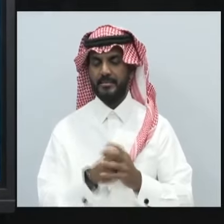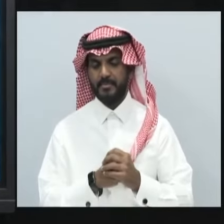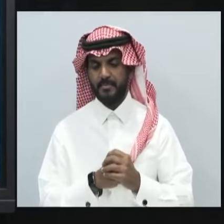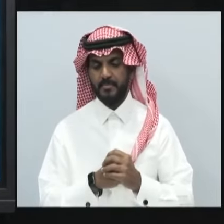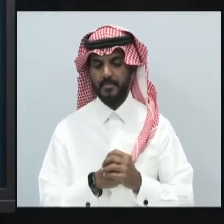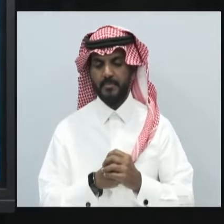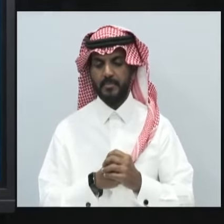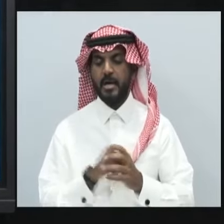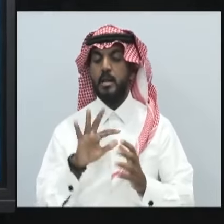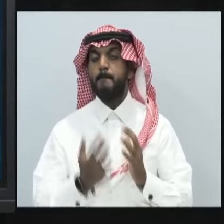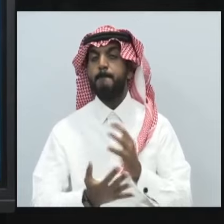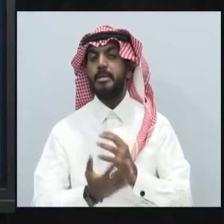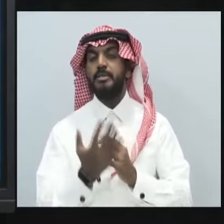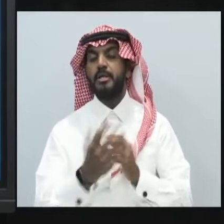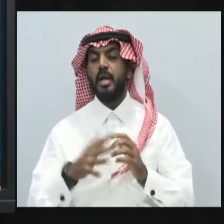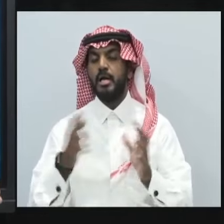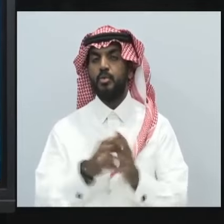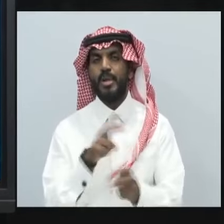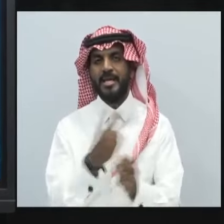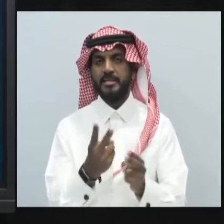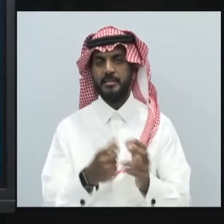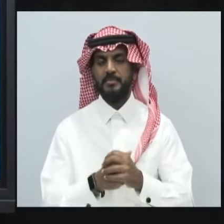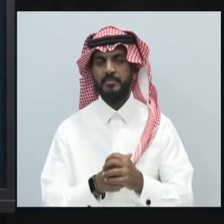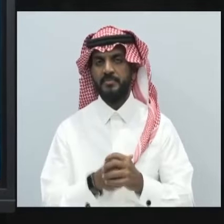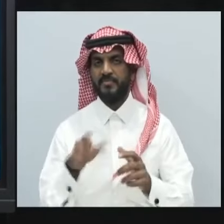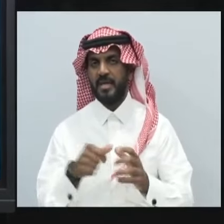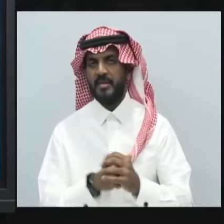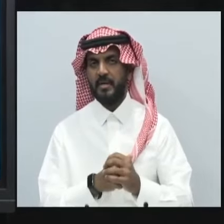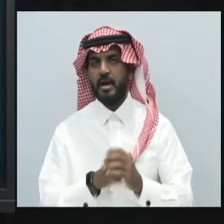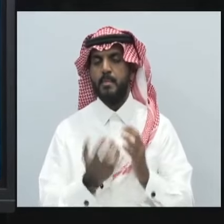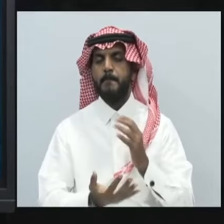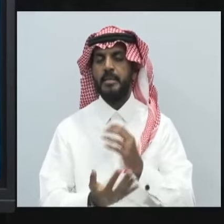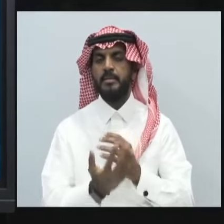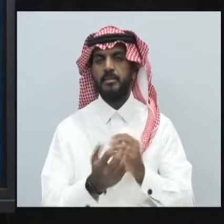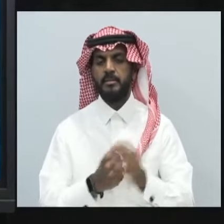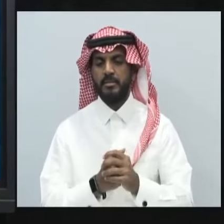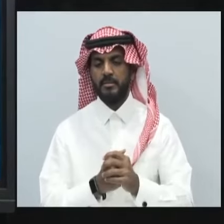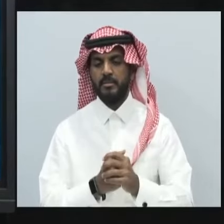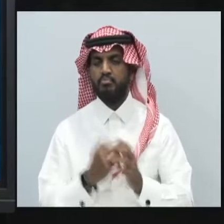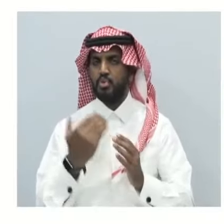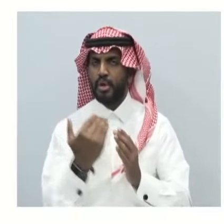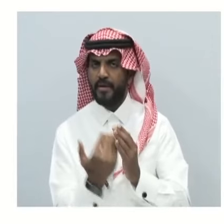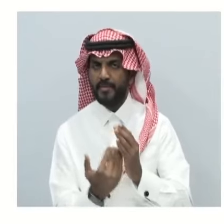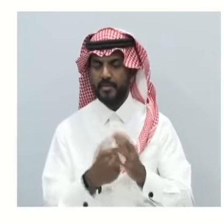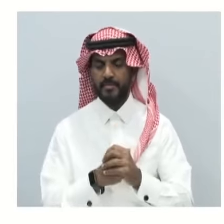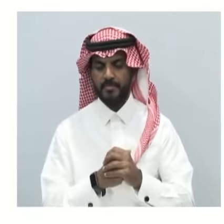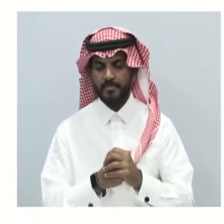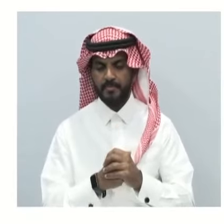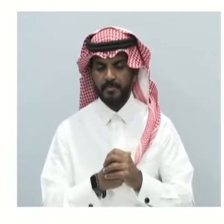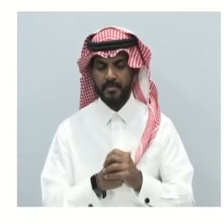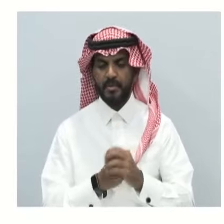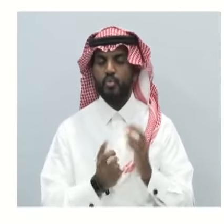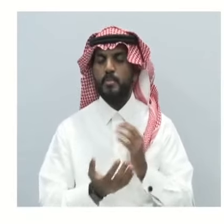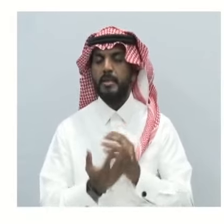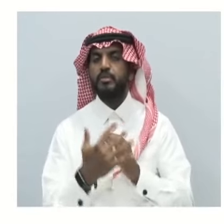عن المد العالي سوف نتحدث الان العكس تماما في هذا المدد وهو المد المنخفض في ظاهره المد